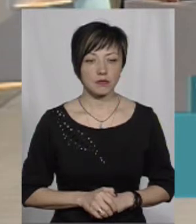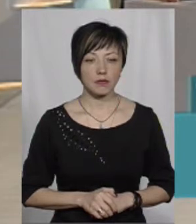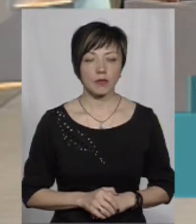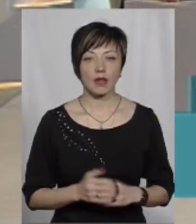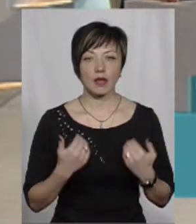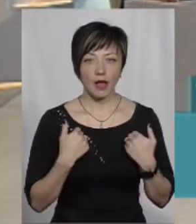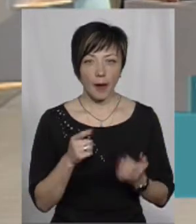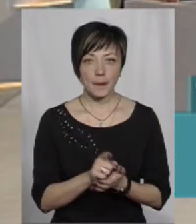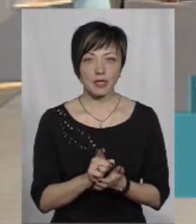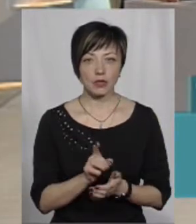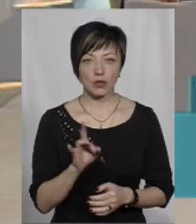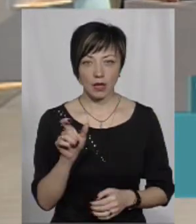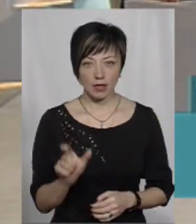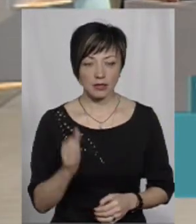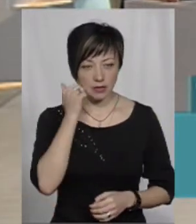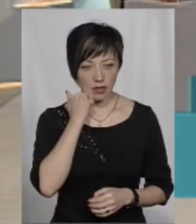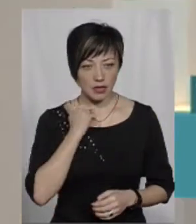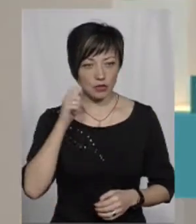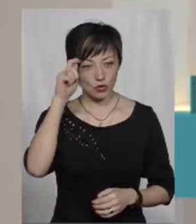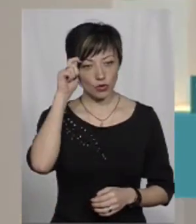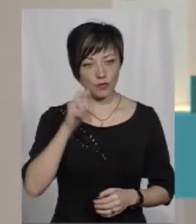Значить, я пенсіонер, старий чоловік.